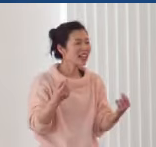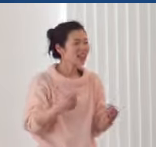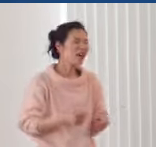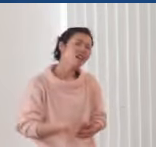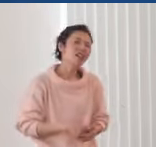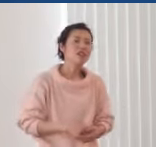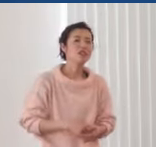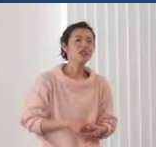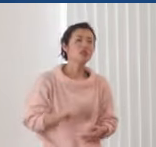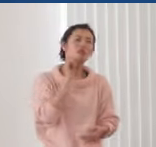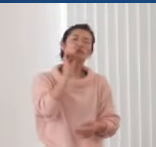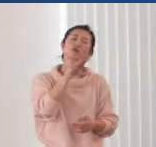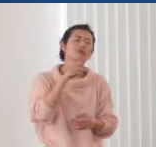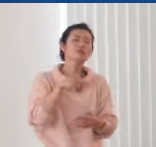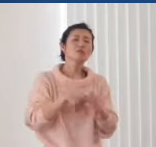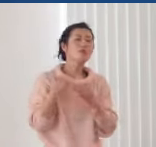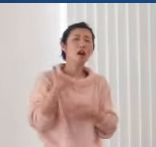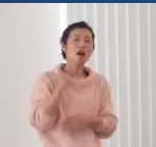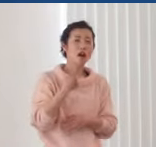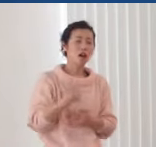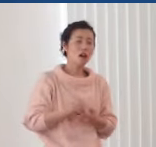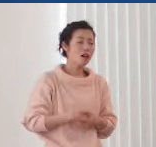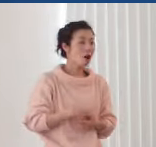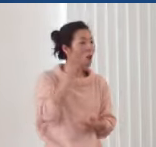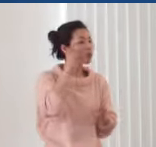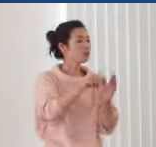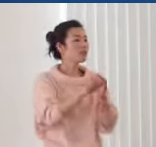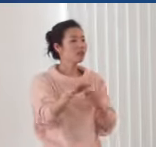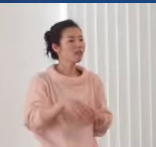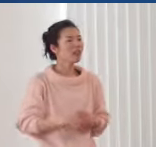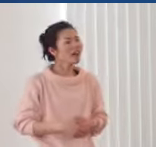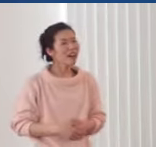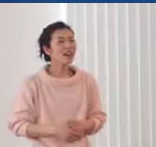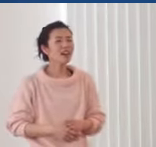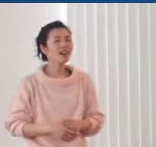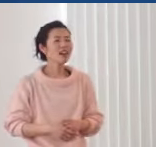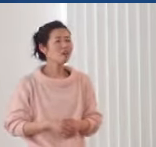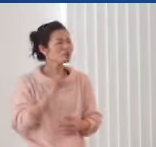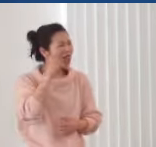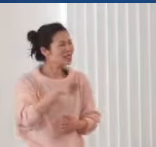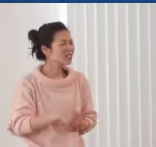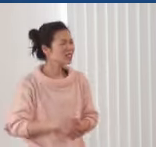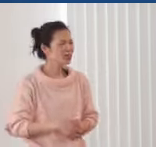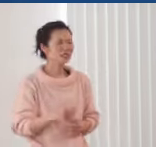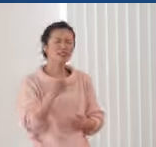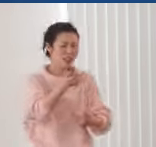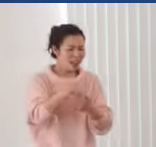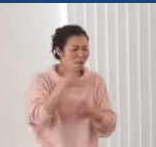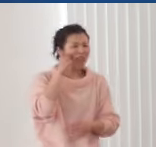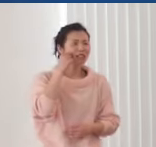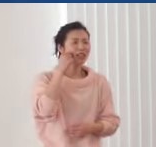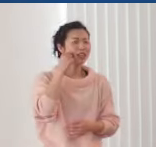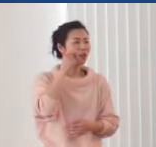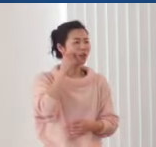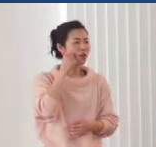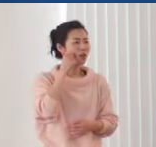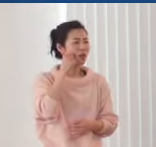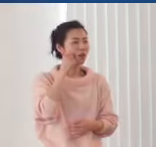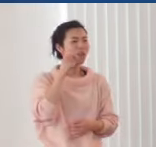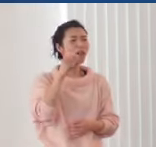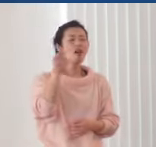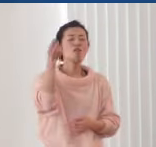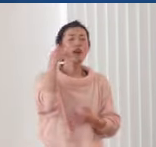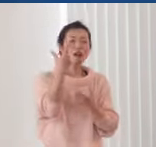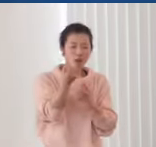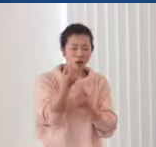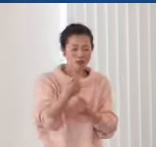ども、じゃあ全てのことは神が決められた通りになってるんだったら、人間はただのロボットなのかと、まあ、